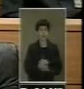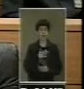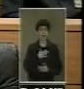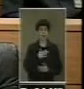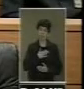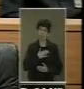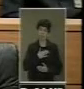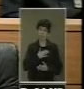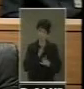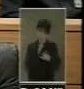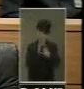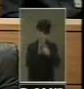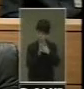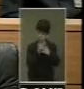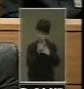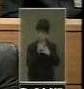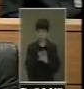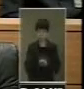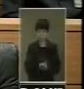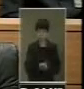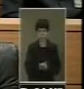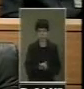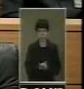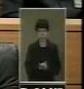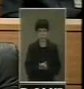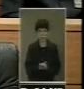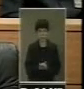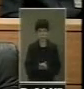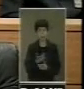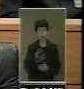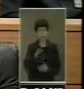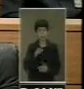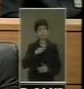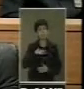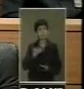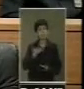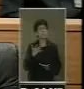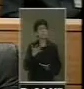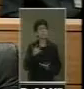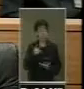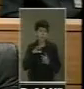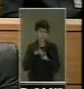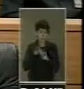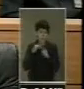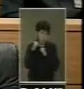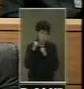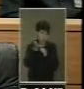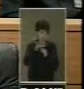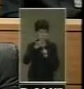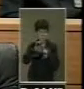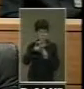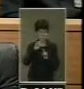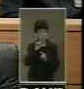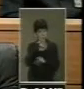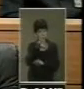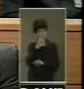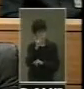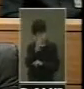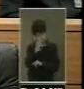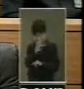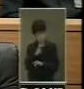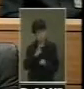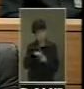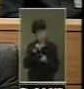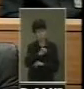ผมไม่ได้ละลาบละล้วงท่านนะครับท่านไม่เคยผ่านความเจ็บปวดอย่างนั้นมาเมื่อเหตุการณ์14ตุลาและ6ตุล